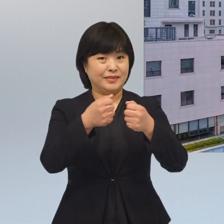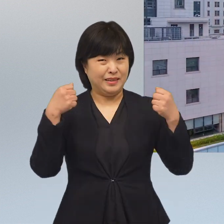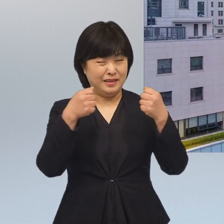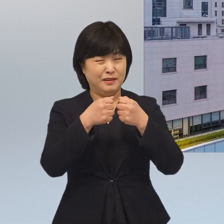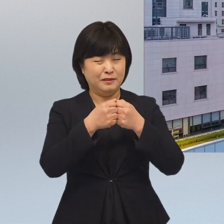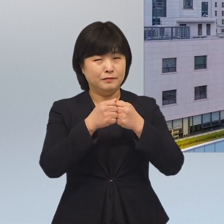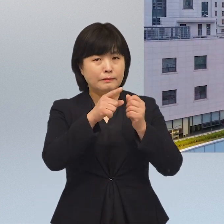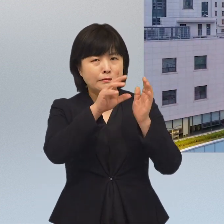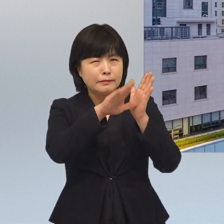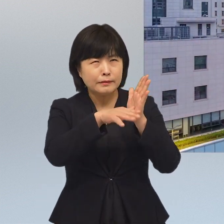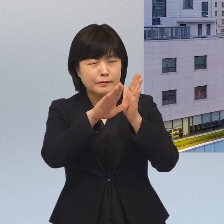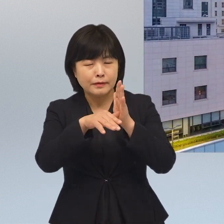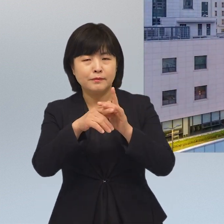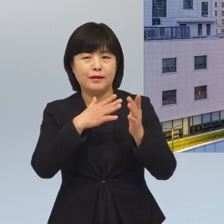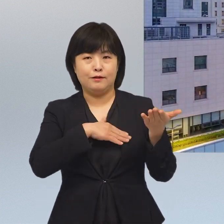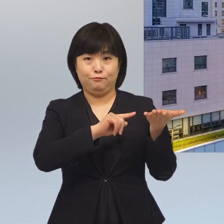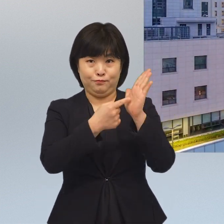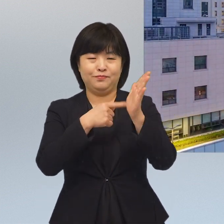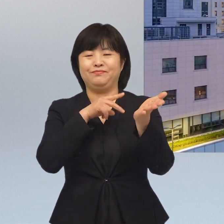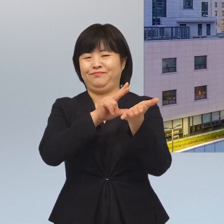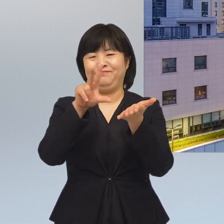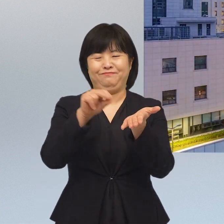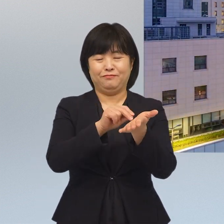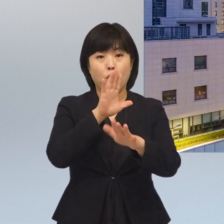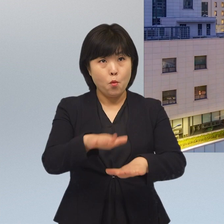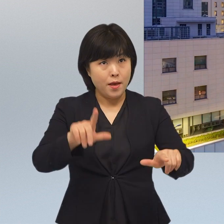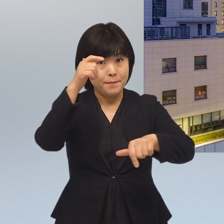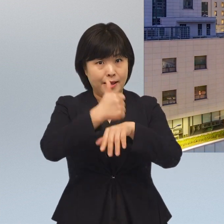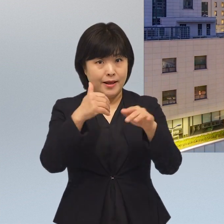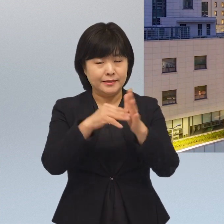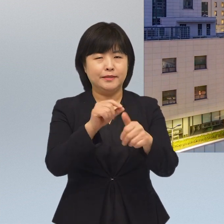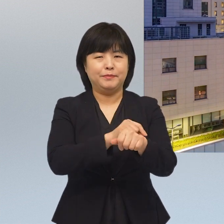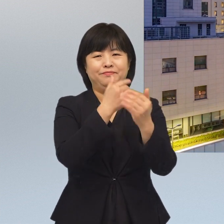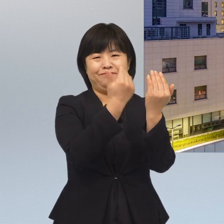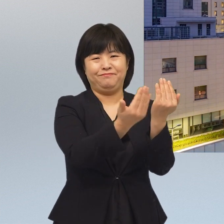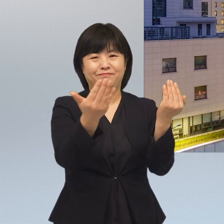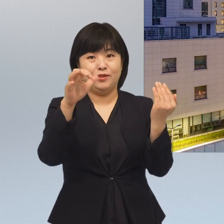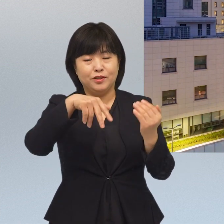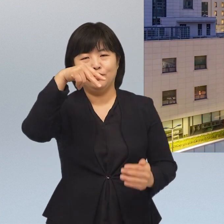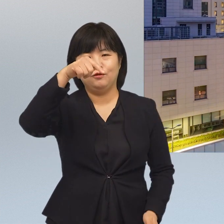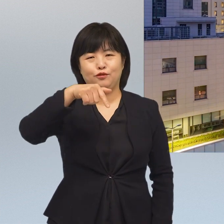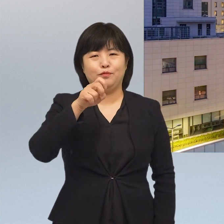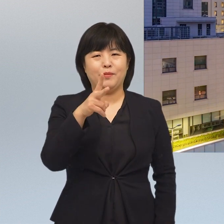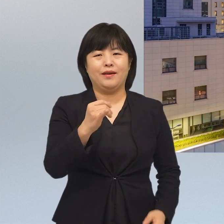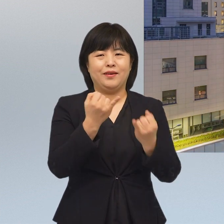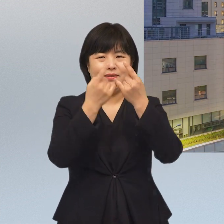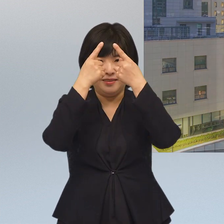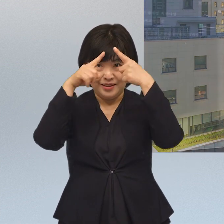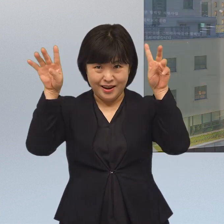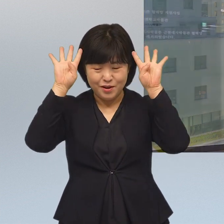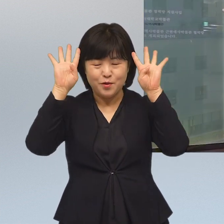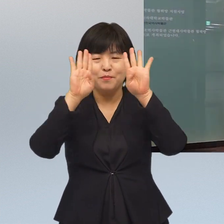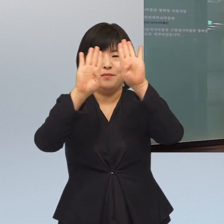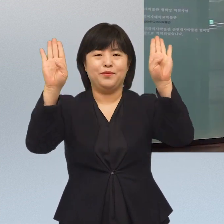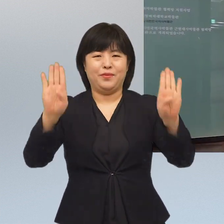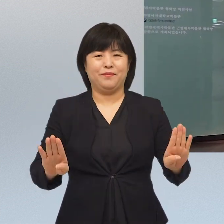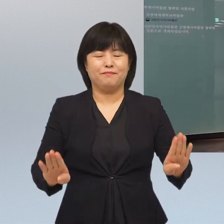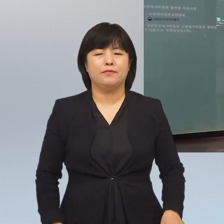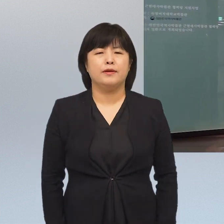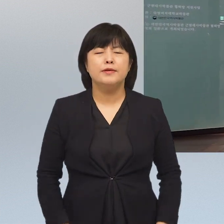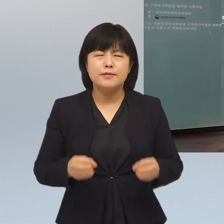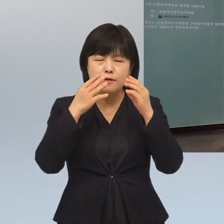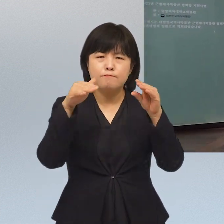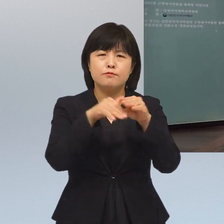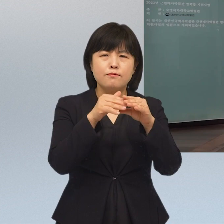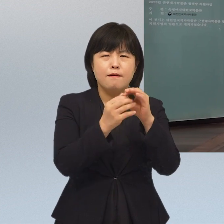옷장에서 찾아본 시대의 표상이라는 주제로 올해 말까지 특별전을 개최하고 있는 숙명여자대학교